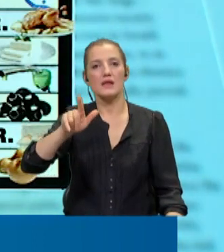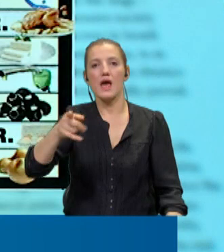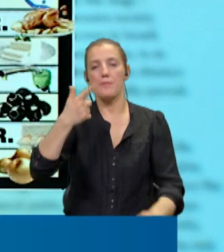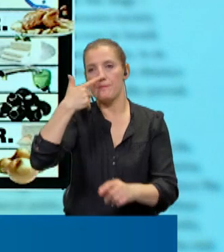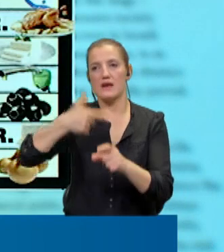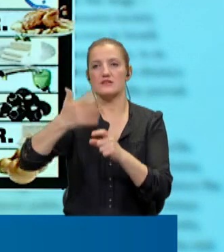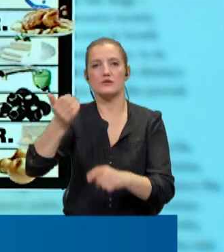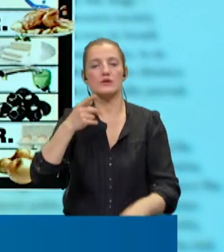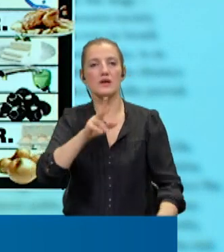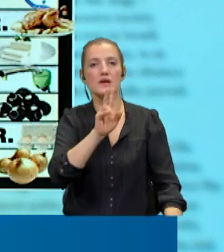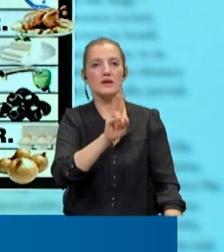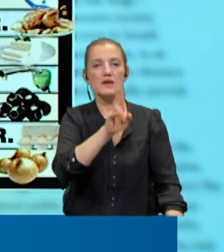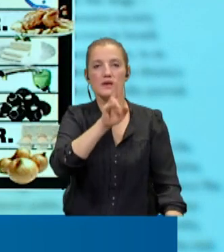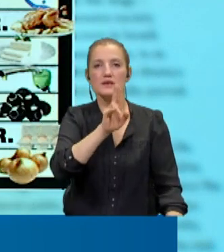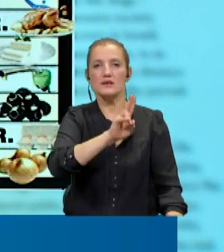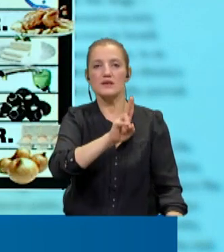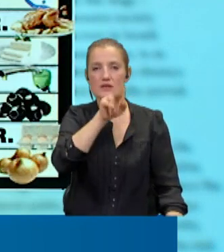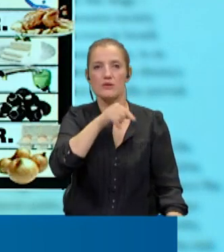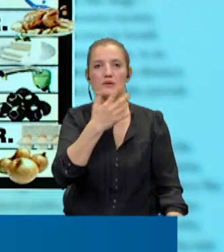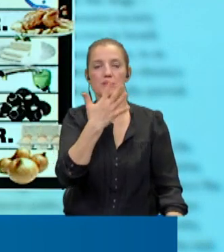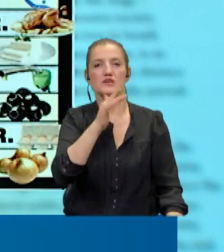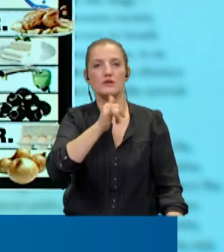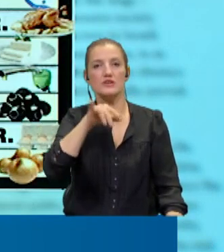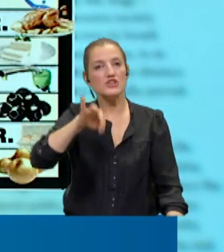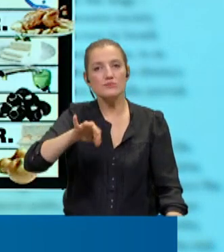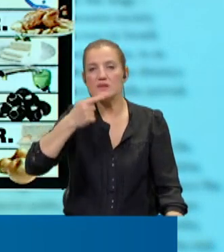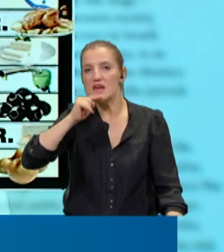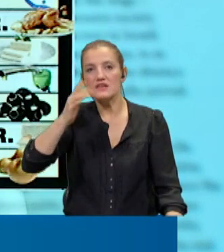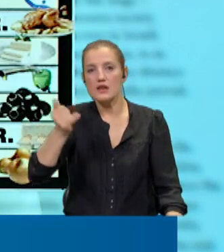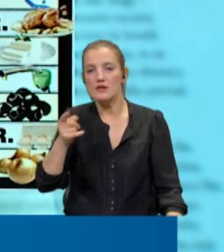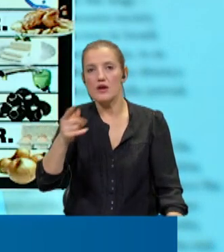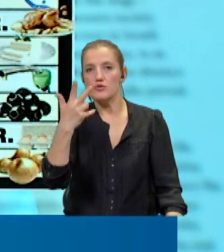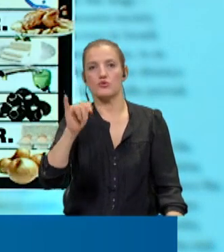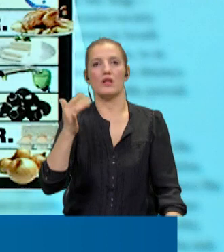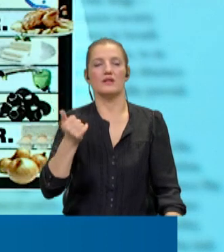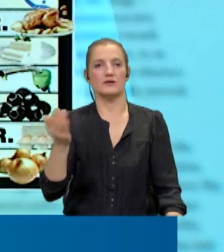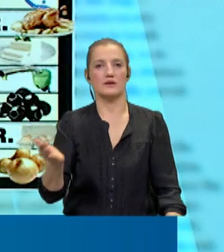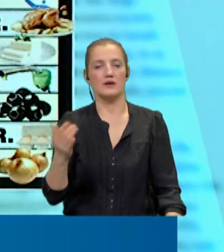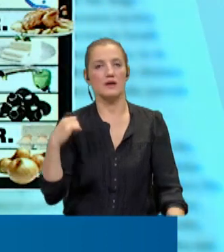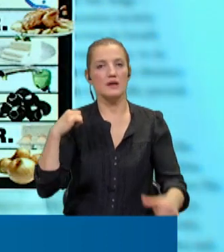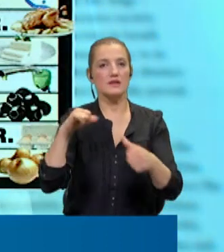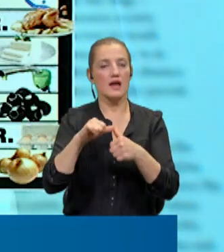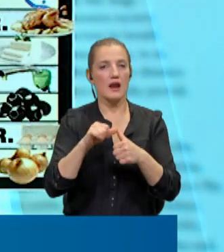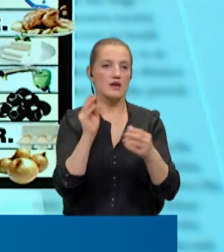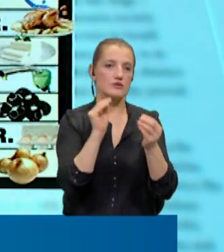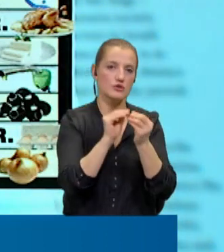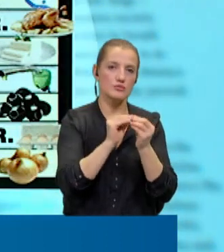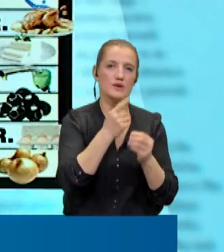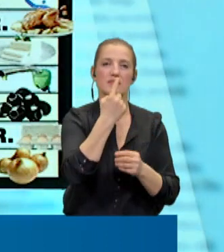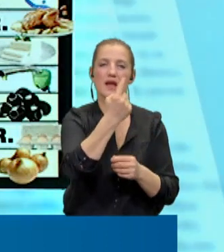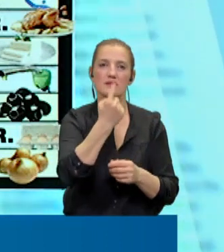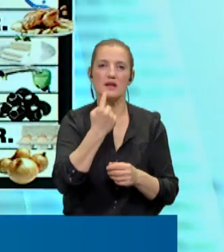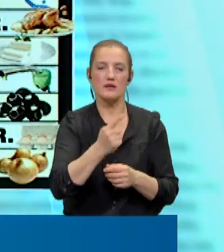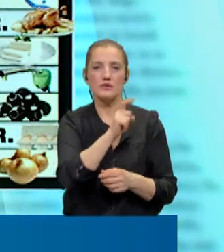20.5 kilo zeytin alınabilir Ken şimdi 3 kilo zeytin olmuyor ve tekrar şöyle yumurtaya adet